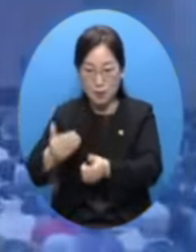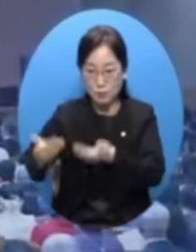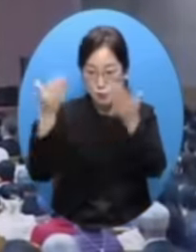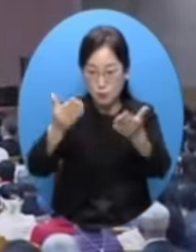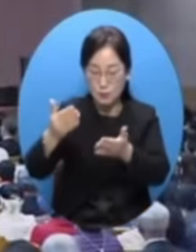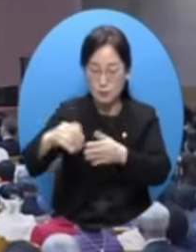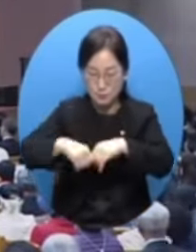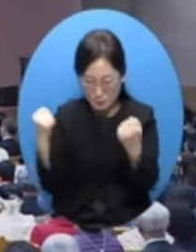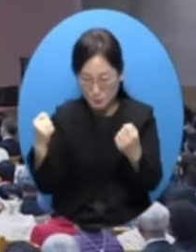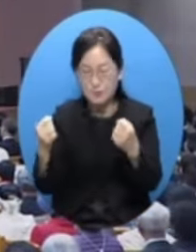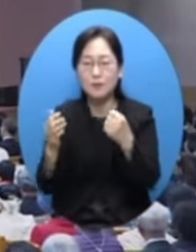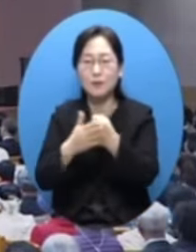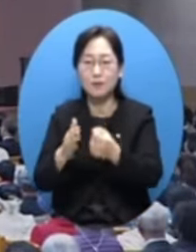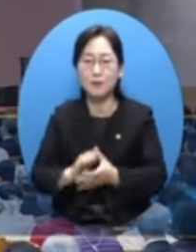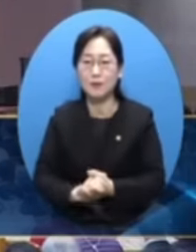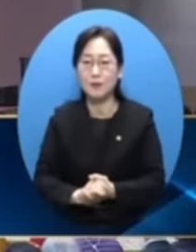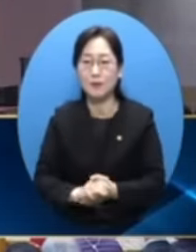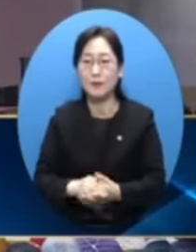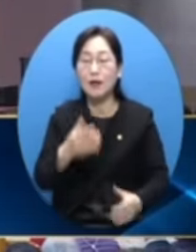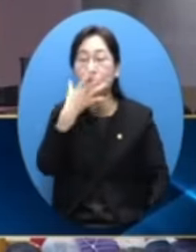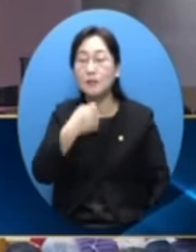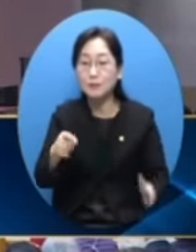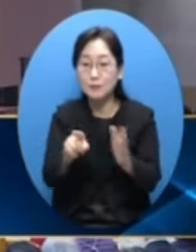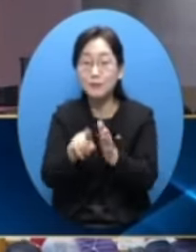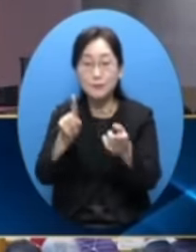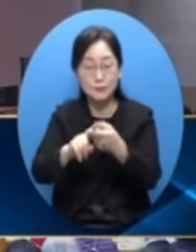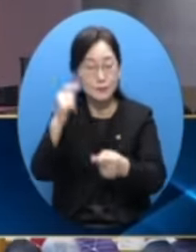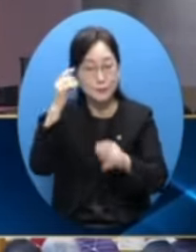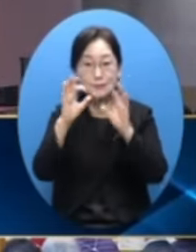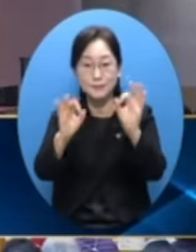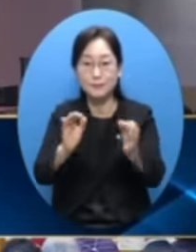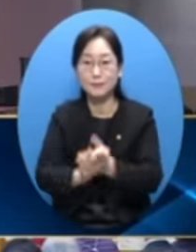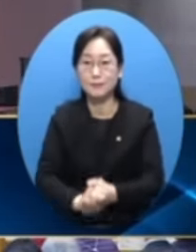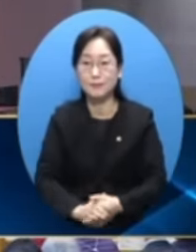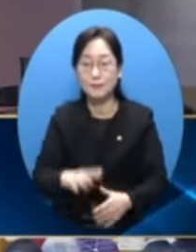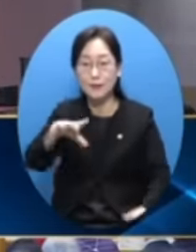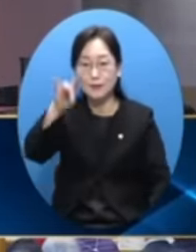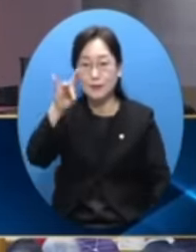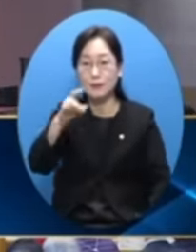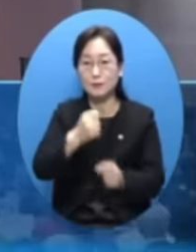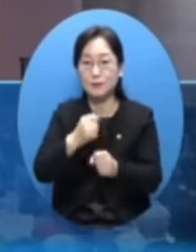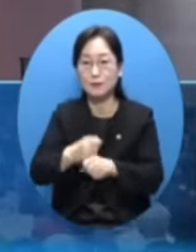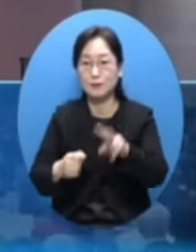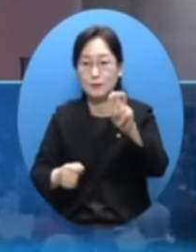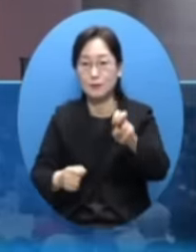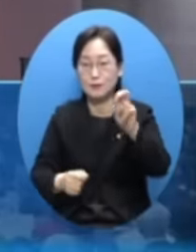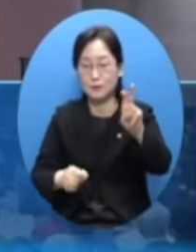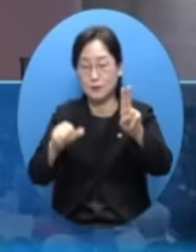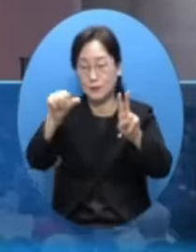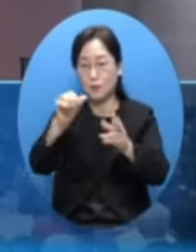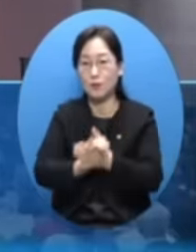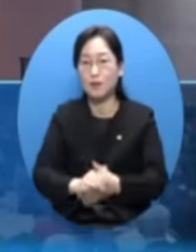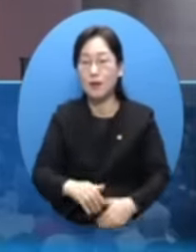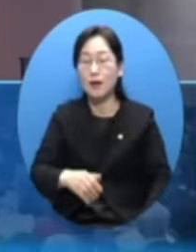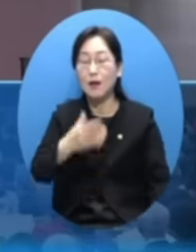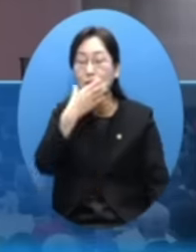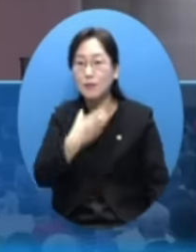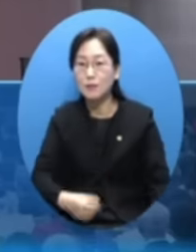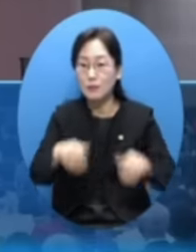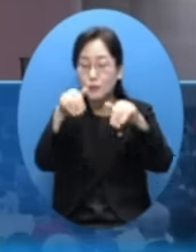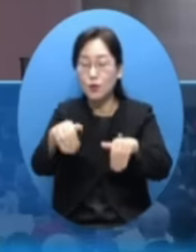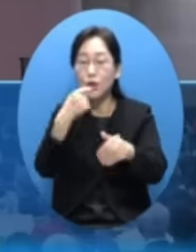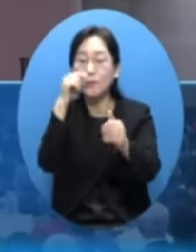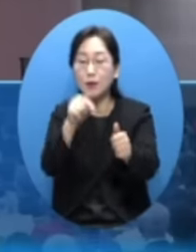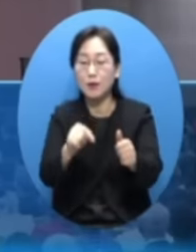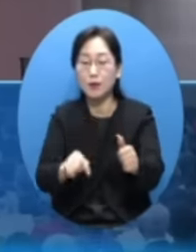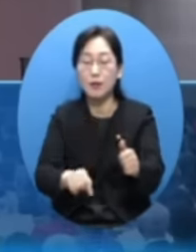것입니다. 먼저 아브라함의 믿음에 대해서 생각해 보기 원합니다. 창세기 22장 5절입니다. 이에 아브라함이 종들에게 이르되